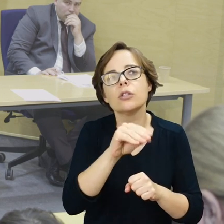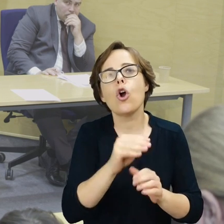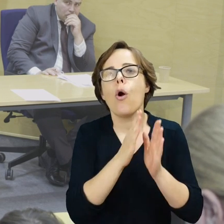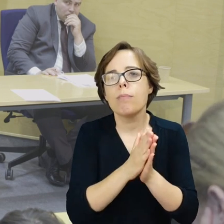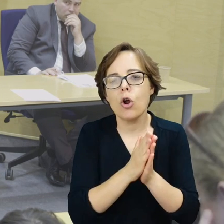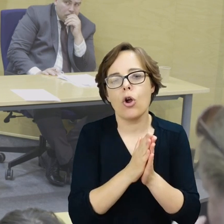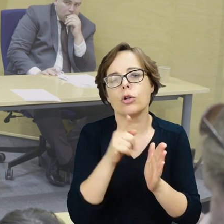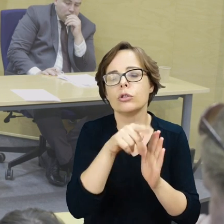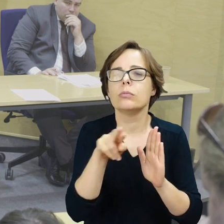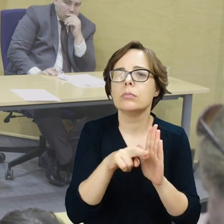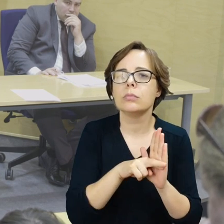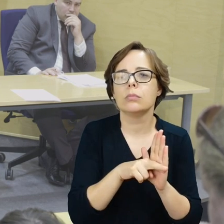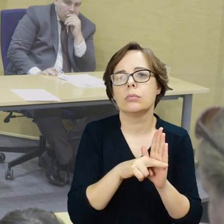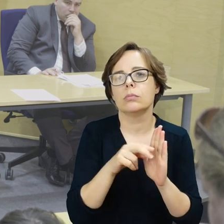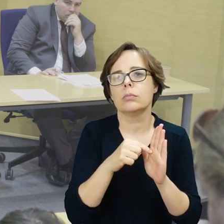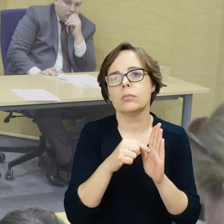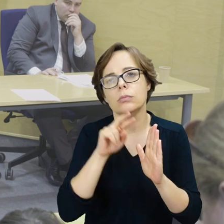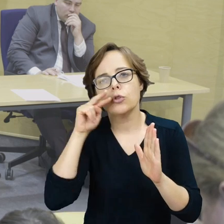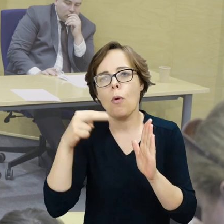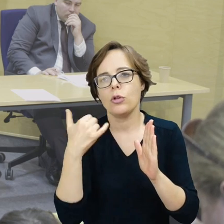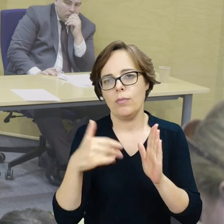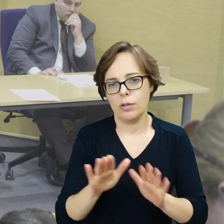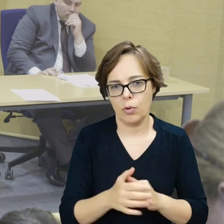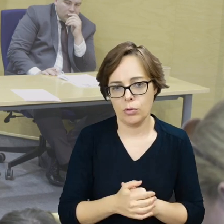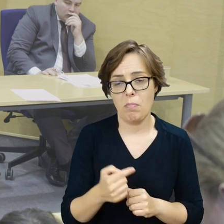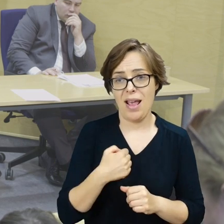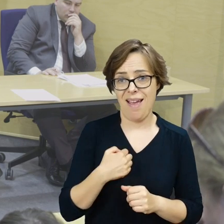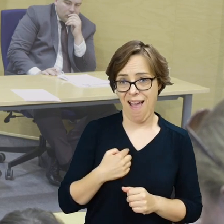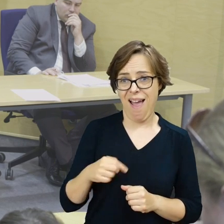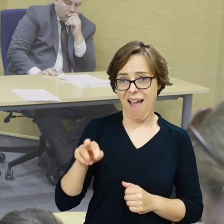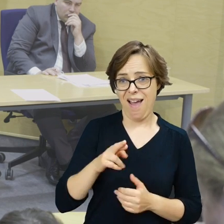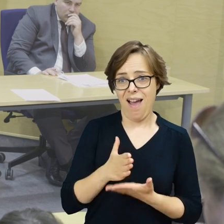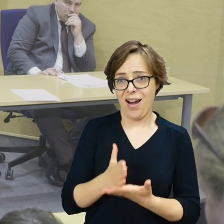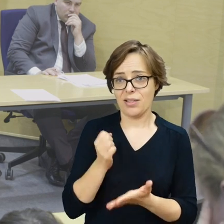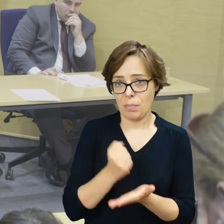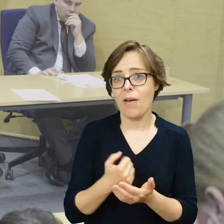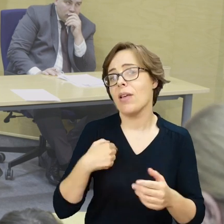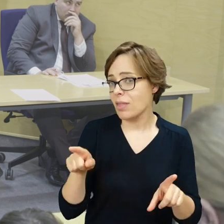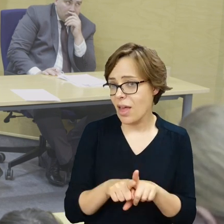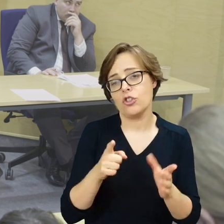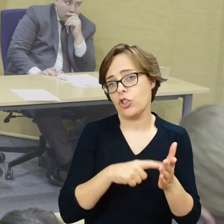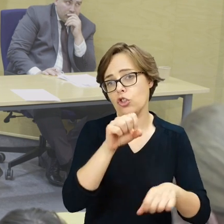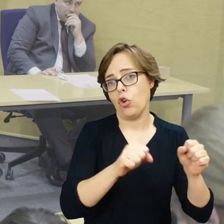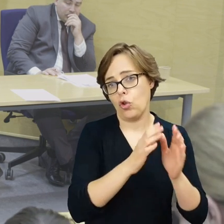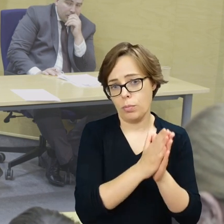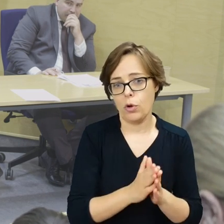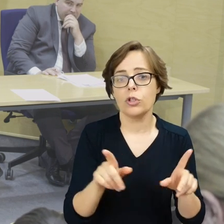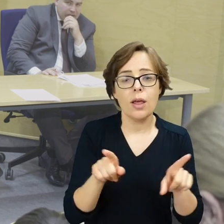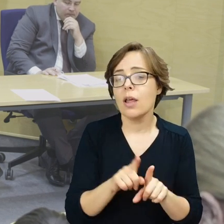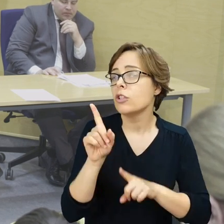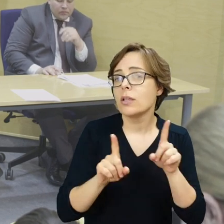normę prawa inaczej. I powiem szczerze, jako radca prawny też często sąd o to proszę. Nawet proszę o to oficjalnie w